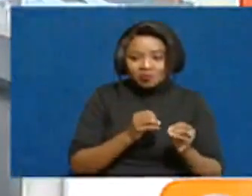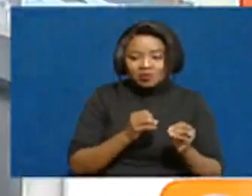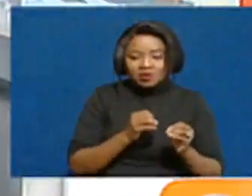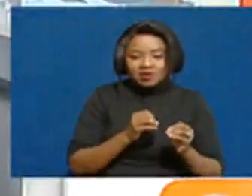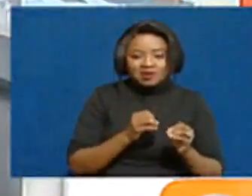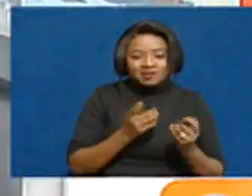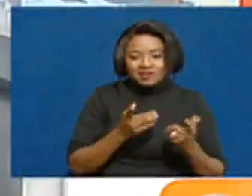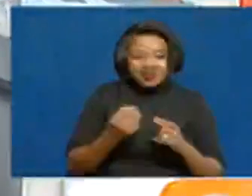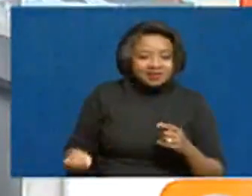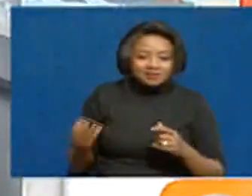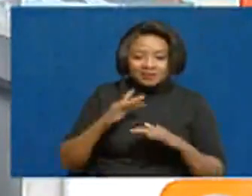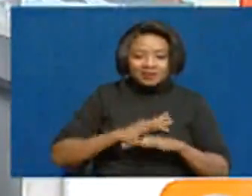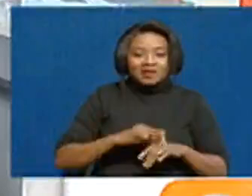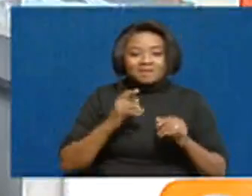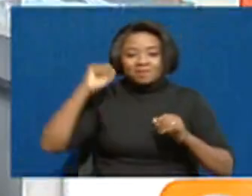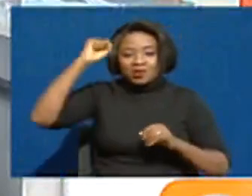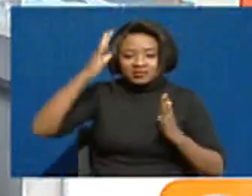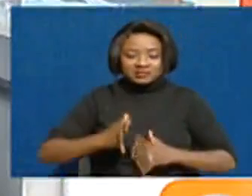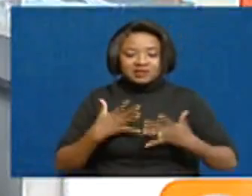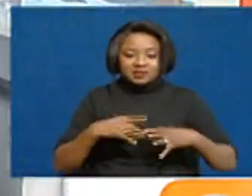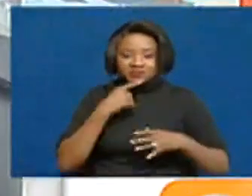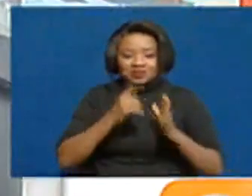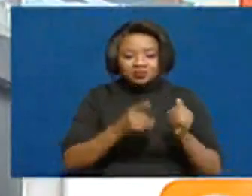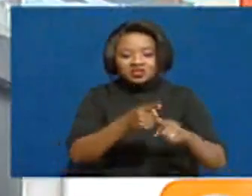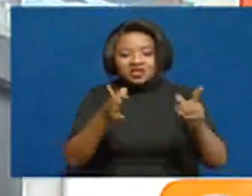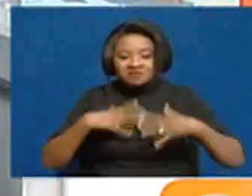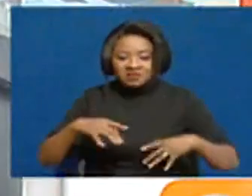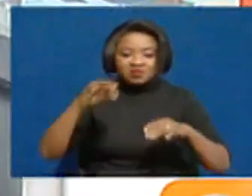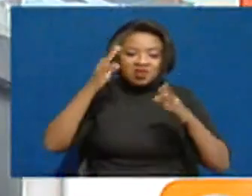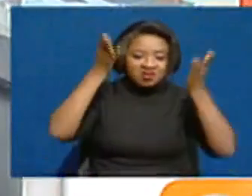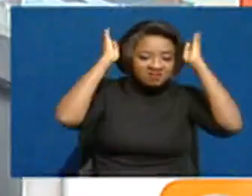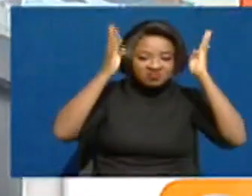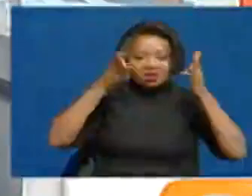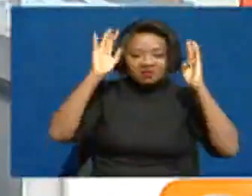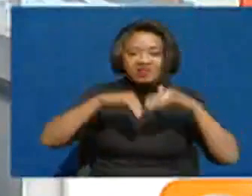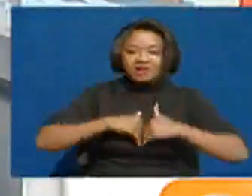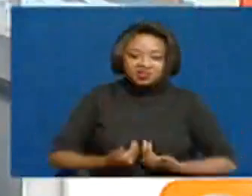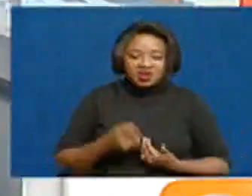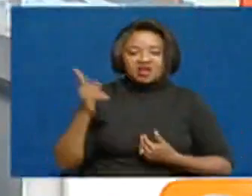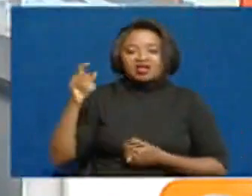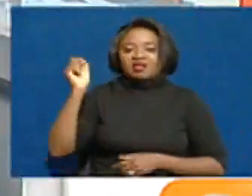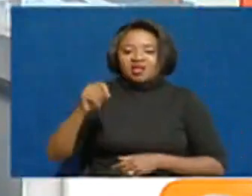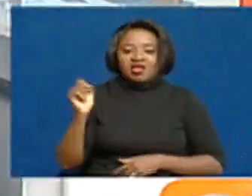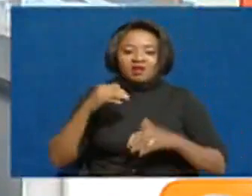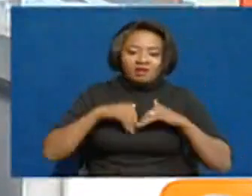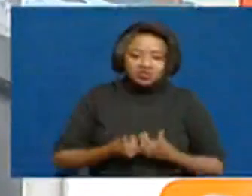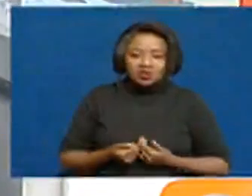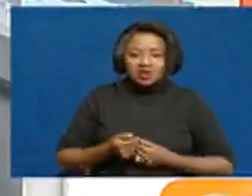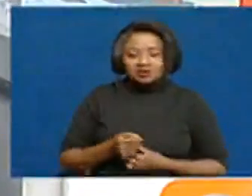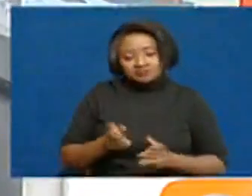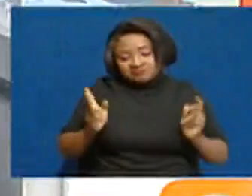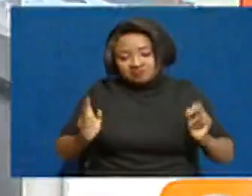Na wanasiasa wamezoea kuita watu punda. Wanaambia punda amechoka na wanaitikia. Wanakubali,